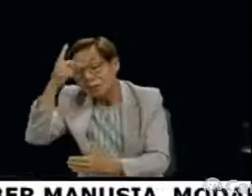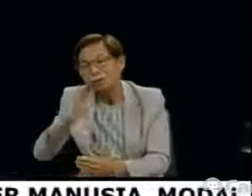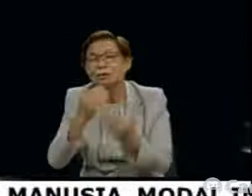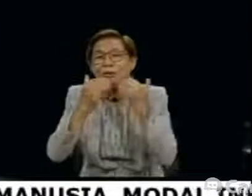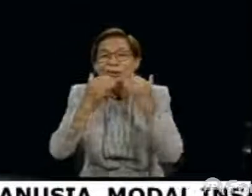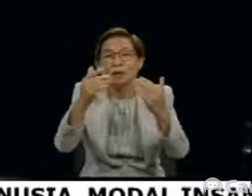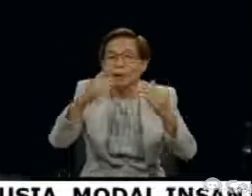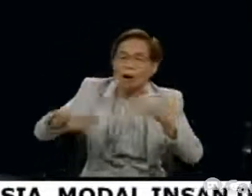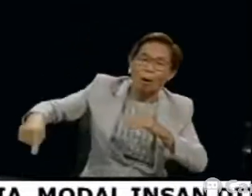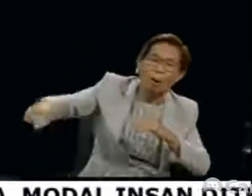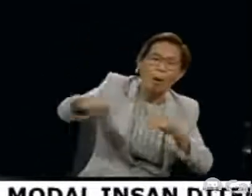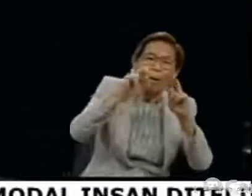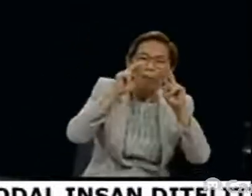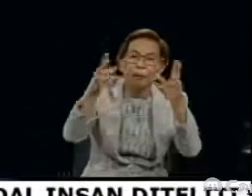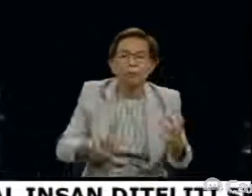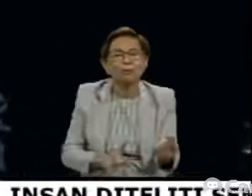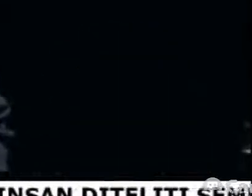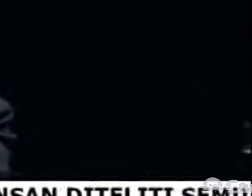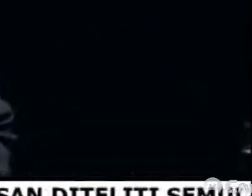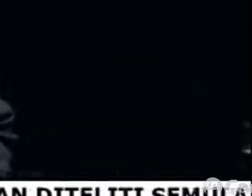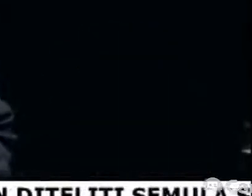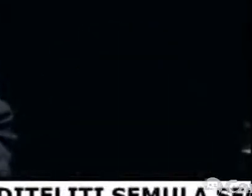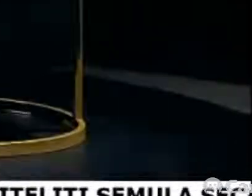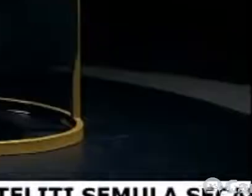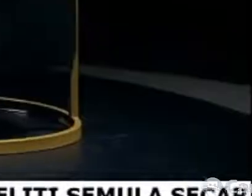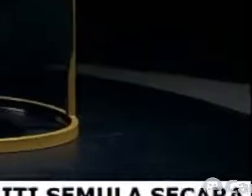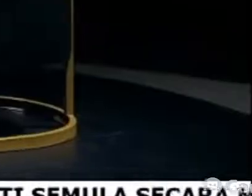sih juga untuk namun ponsel ini jumpa lagi